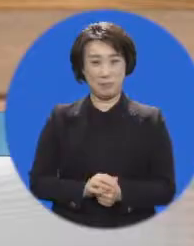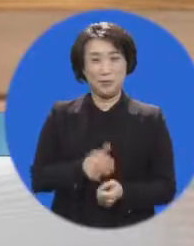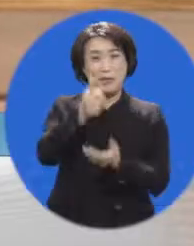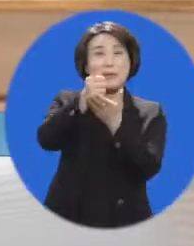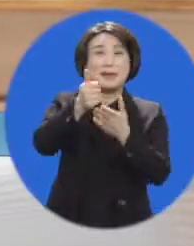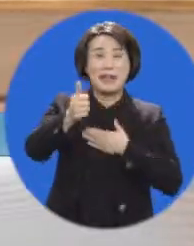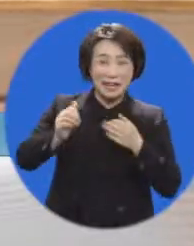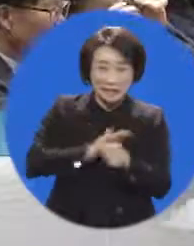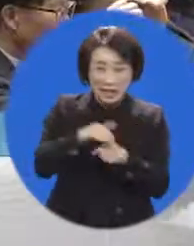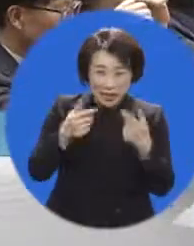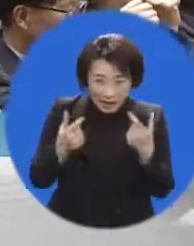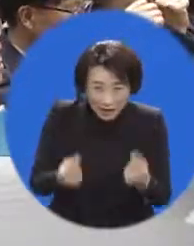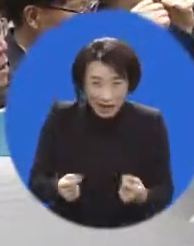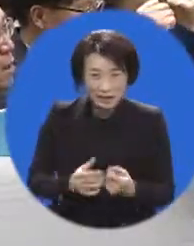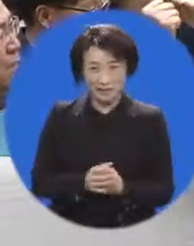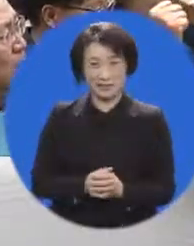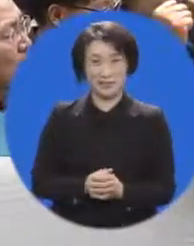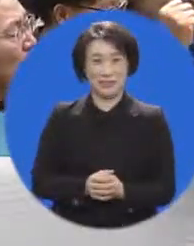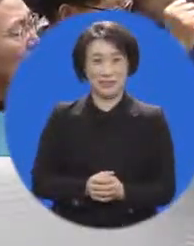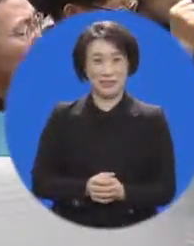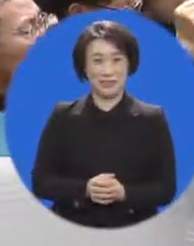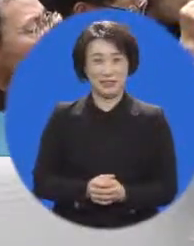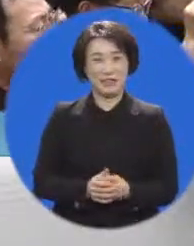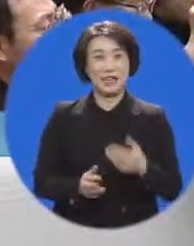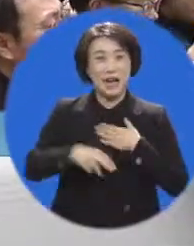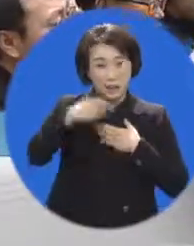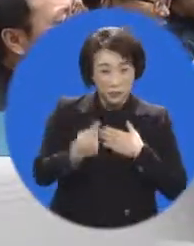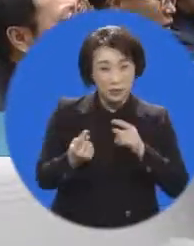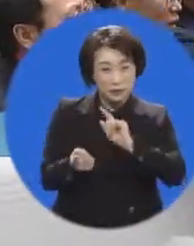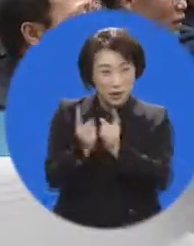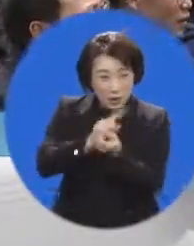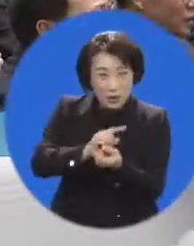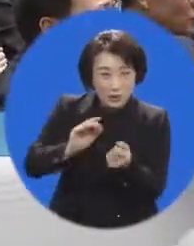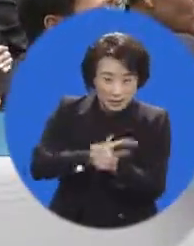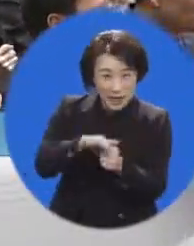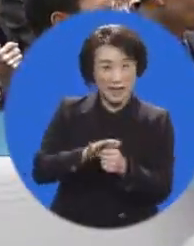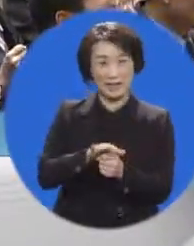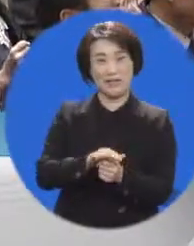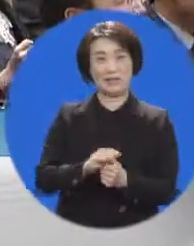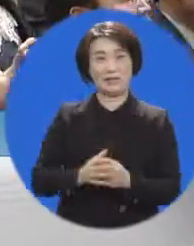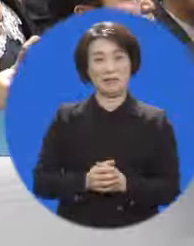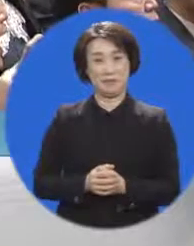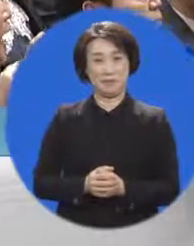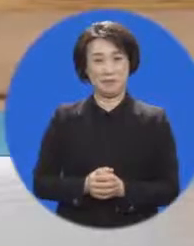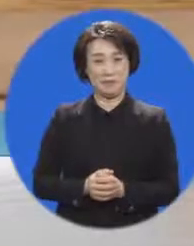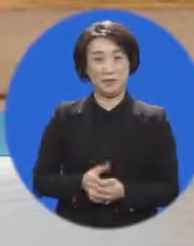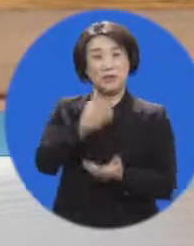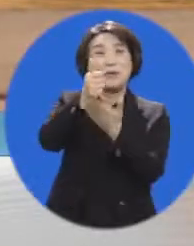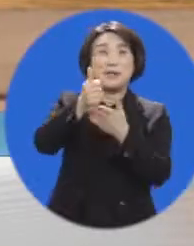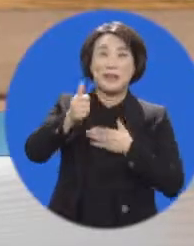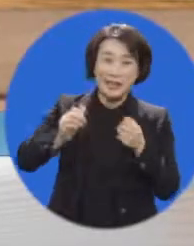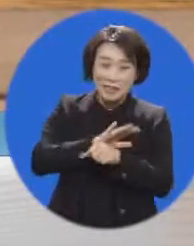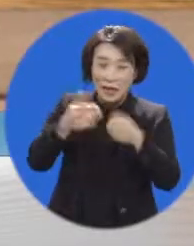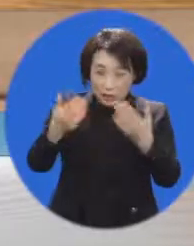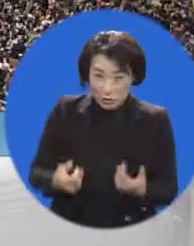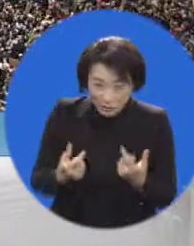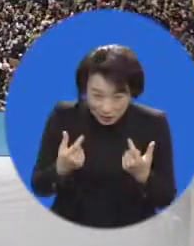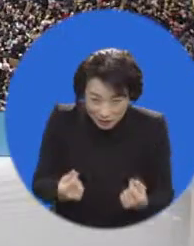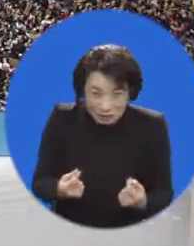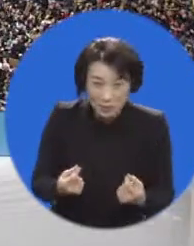주님이 나를 사랑한 것 같이 나도 서로 사랑하리라. 주님이 나를 사랑한 것